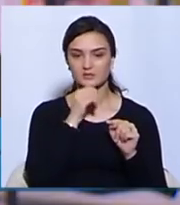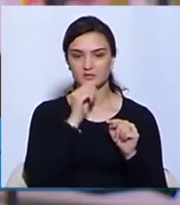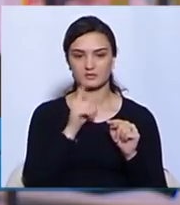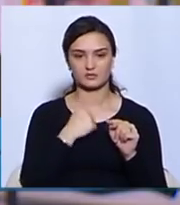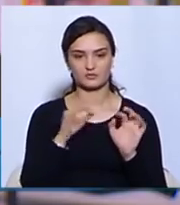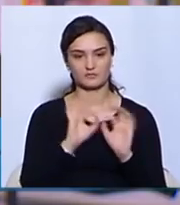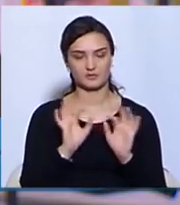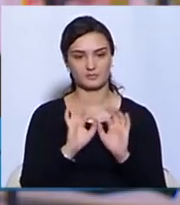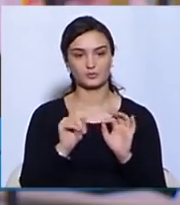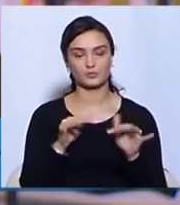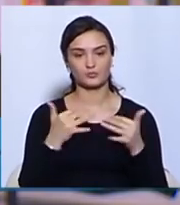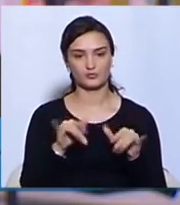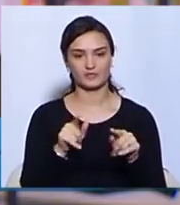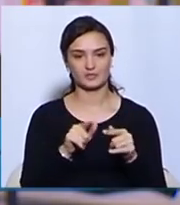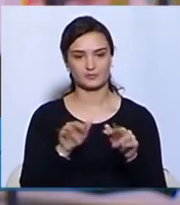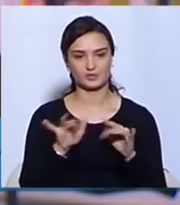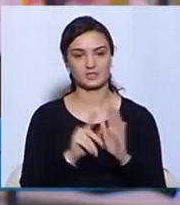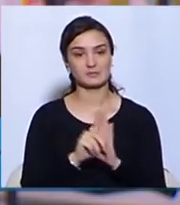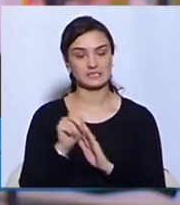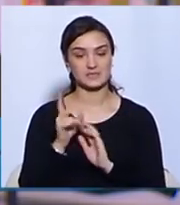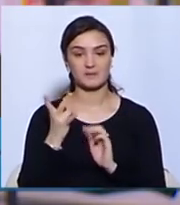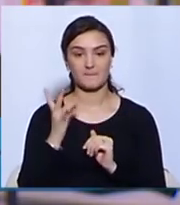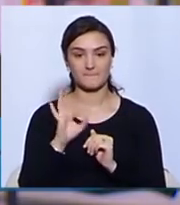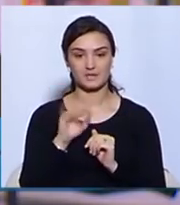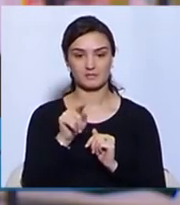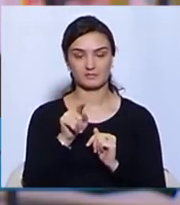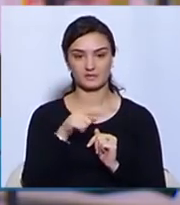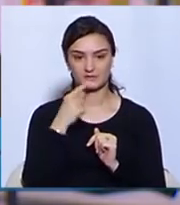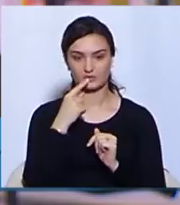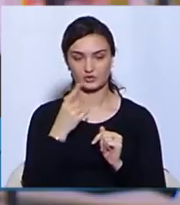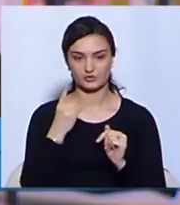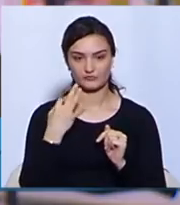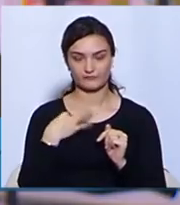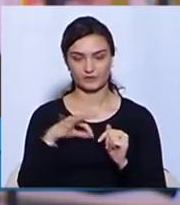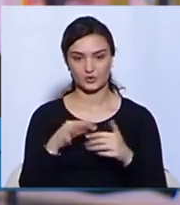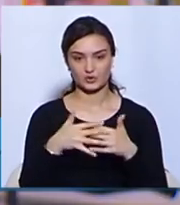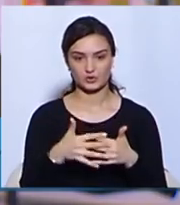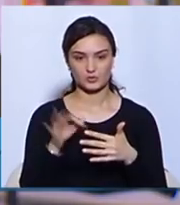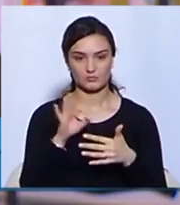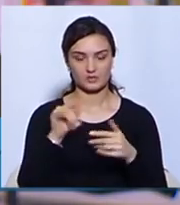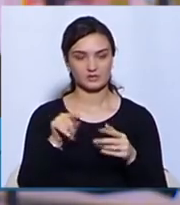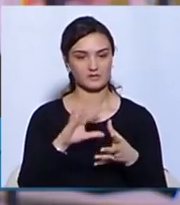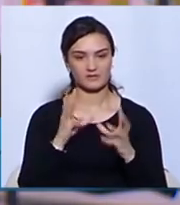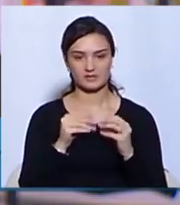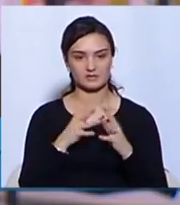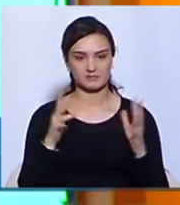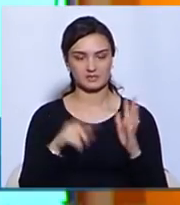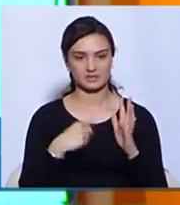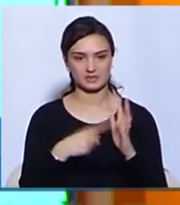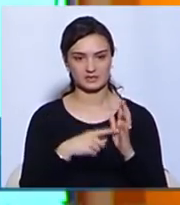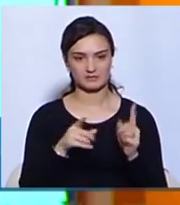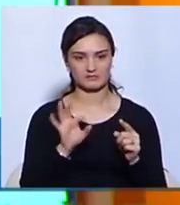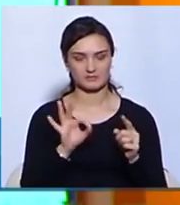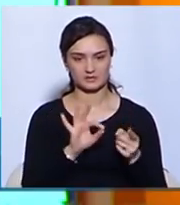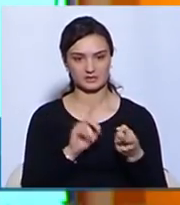ჩვენ ვილაპარაკეთ, რომ უკვე ეს პროცესები იწყება, მაგრამ რადგან თქვენ შეეხეთ შვილოსნობას? დიახ. და ყველაზე მეტი კითხვა სწორედ ამასთან